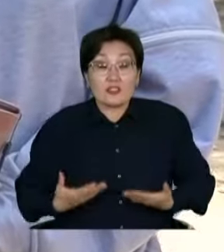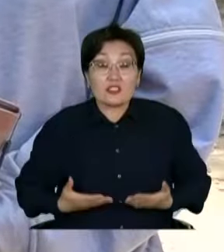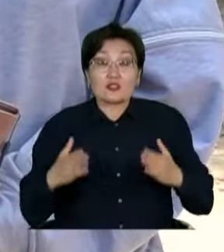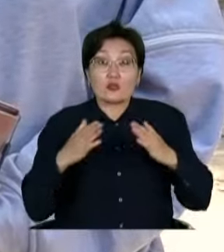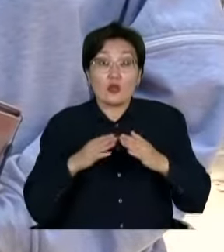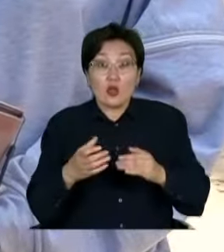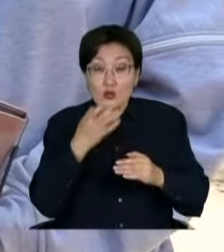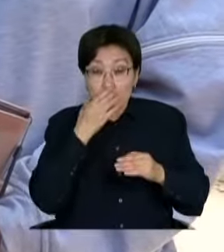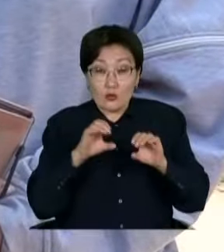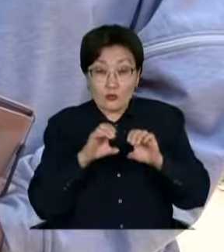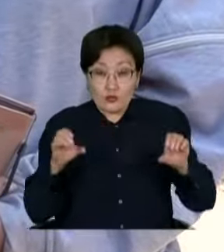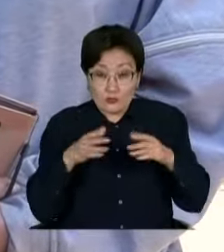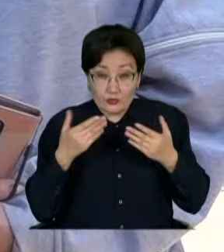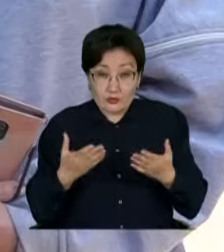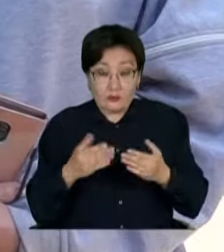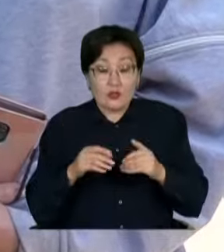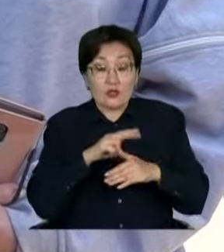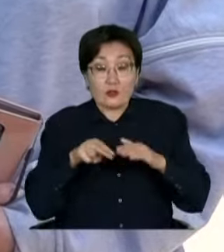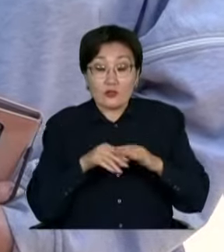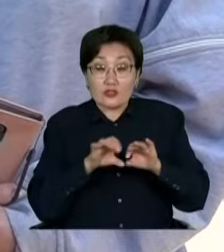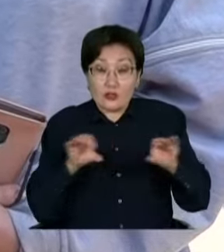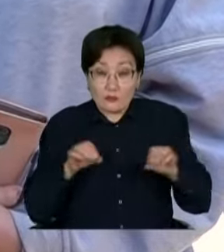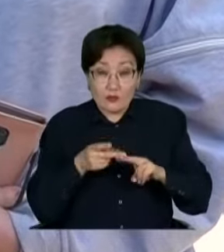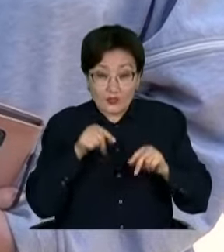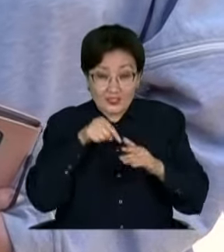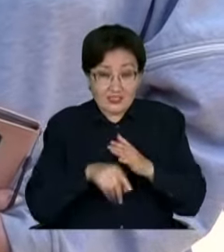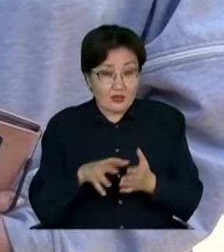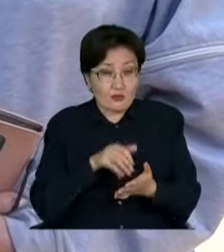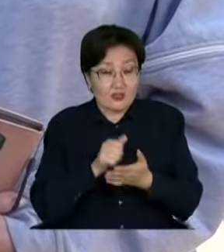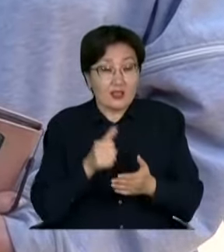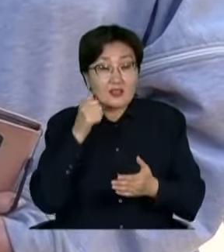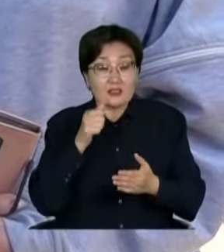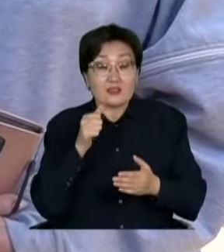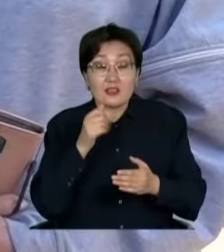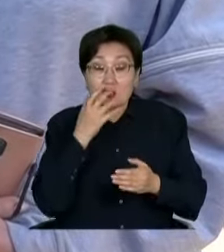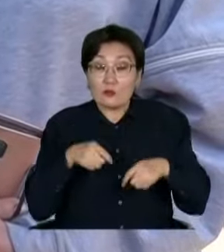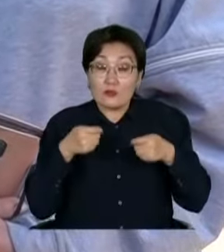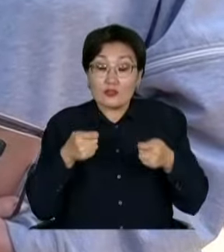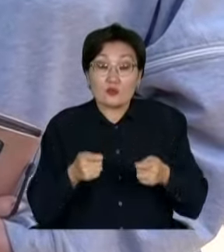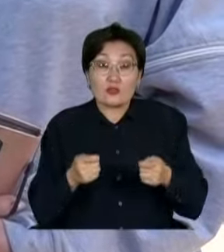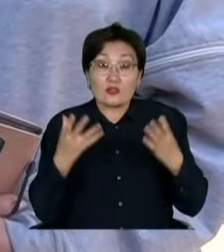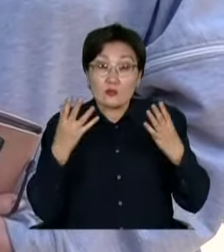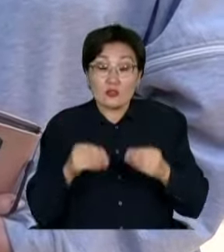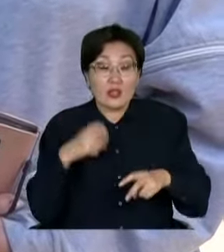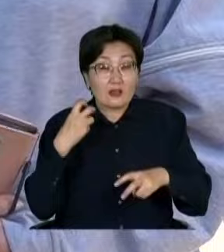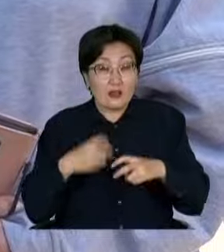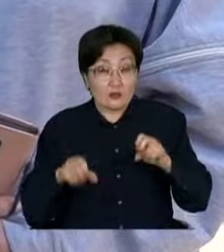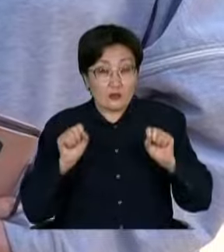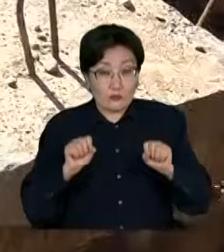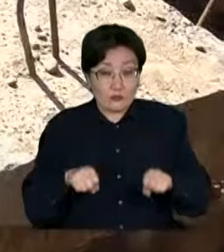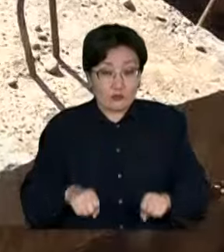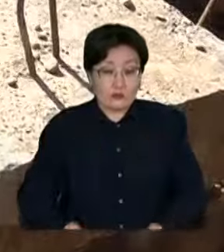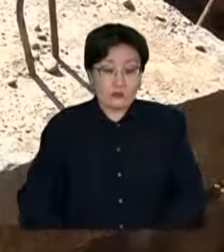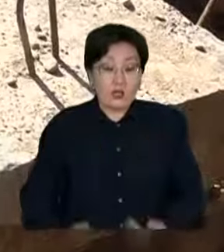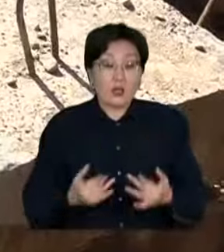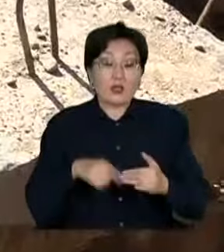жылу жүйесі атымен жоқ. Ал жертөледегі құбырлар мүлде іске жарамайды. Ертең жылу берілген күннің өзінде жарылып, қауіпті еселеуі ғажап емес.